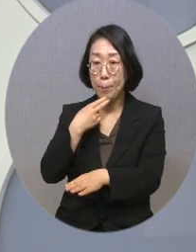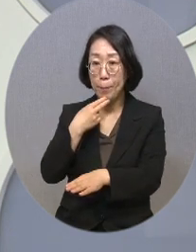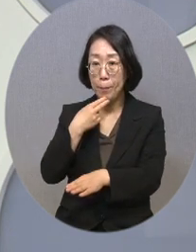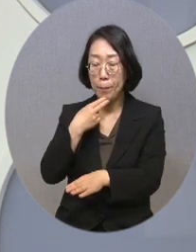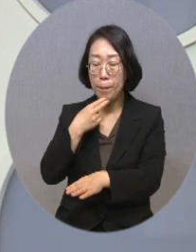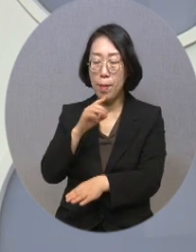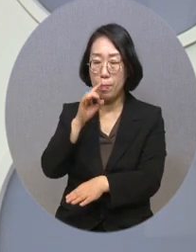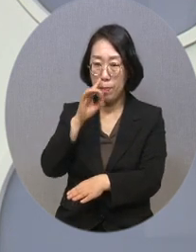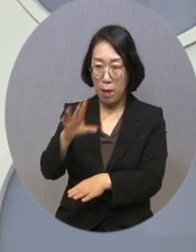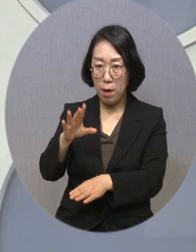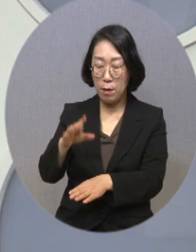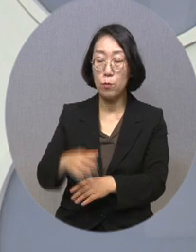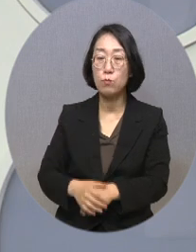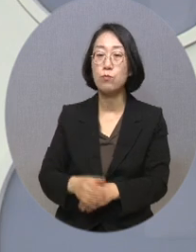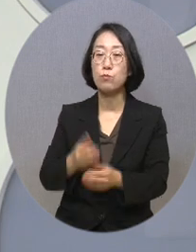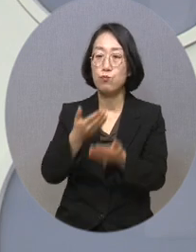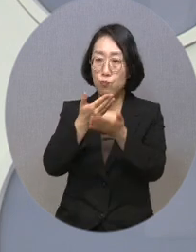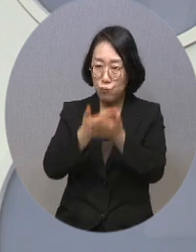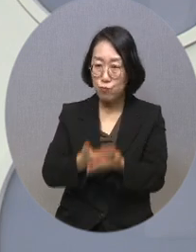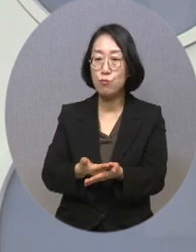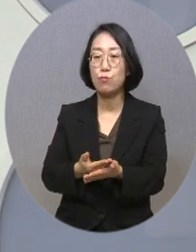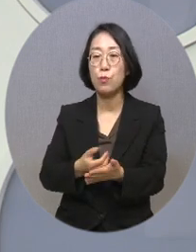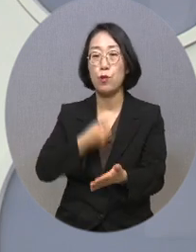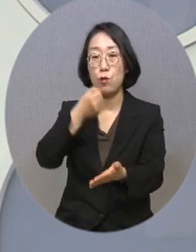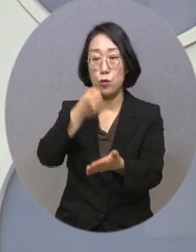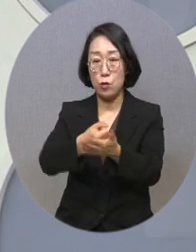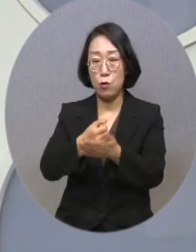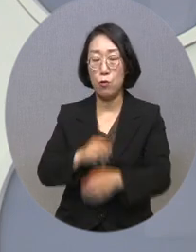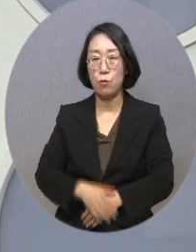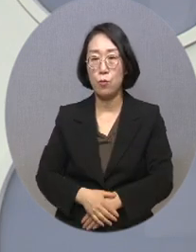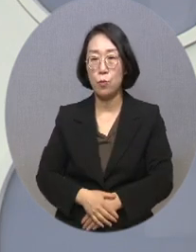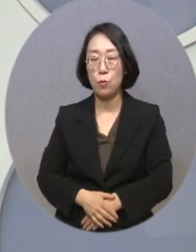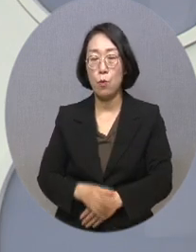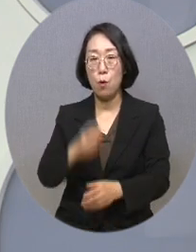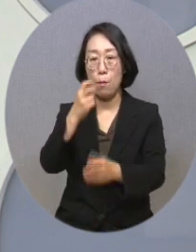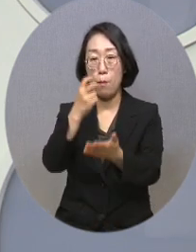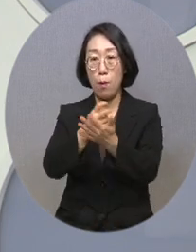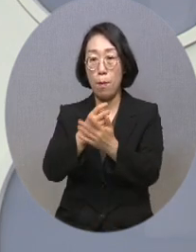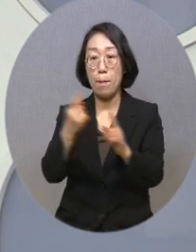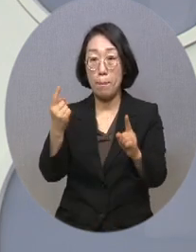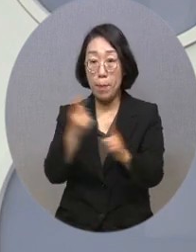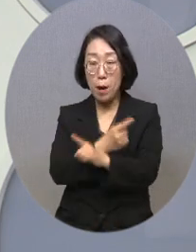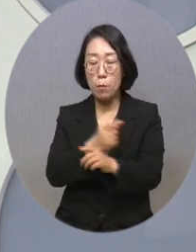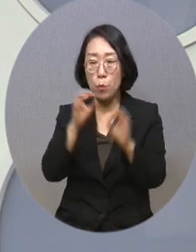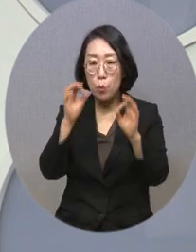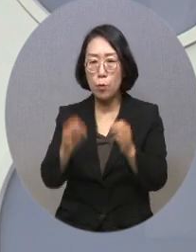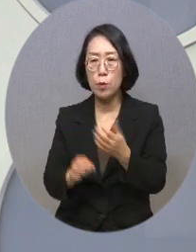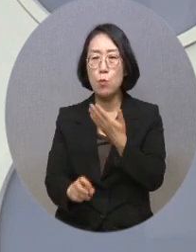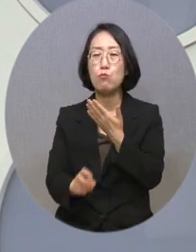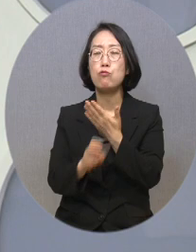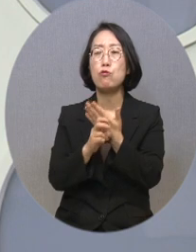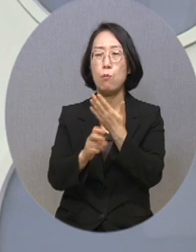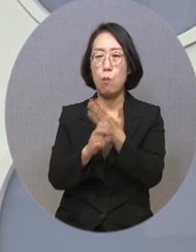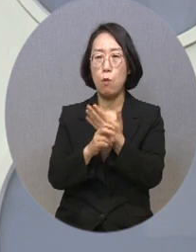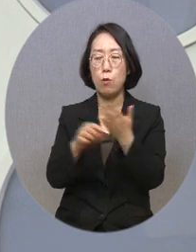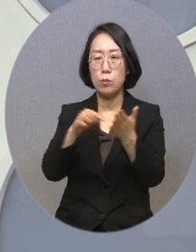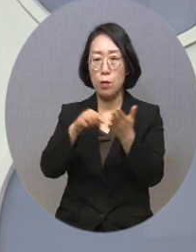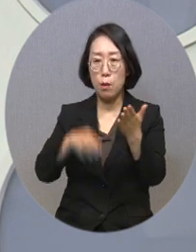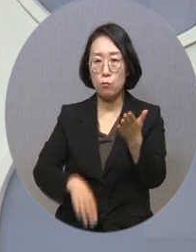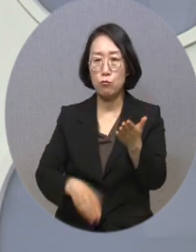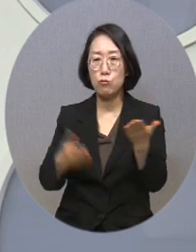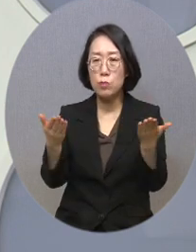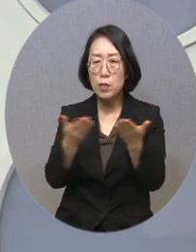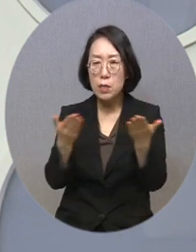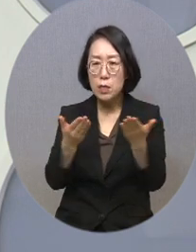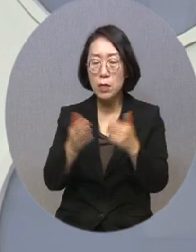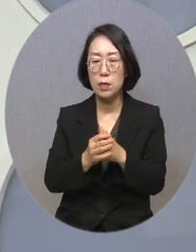컸고요. 그리고 이제 세무사법 개정에는 네. 지금 불법으로 우리 이제 세무 대리